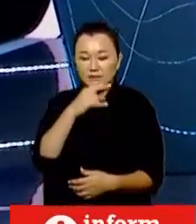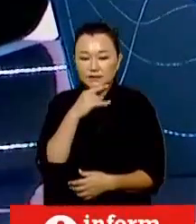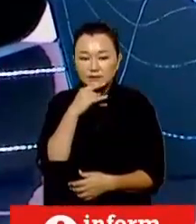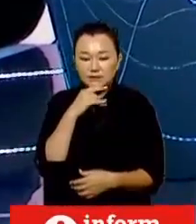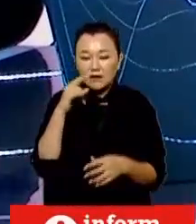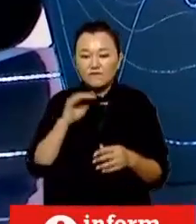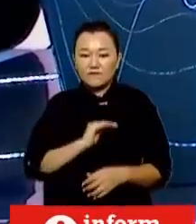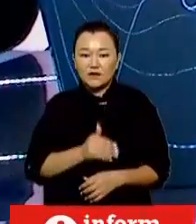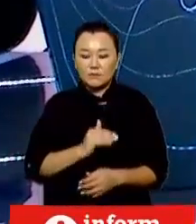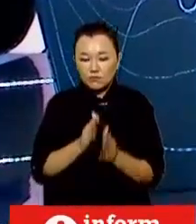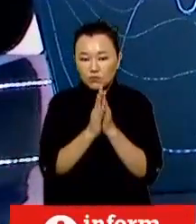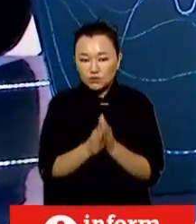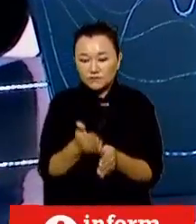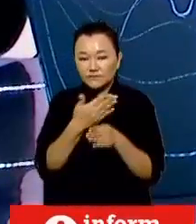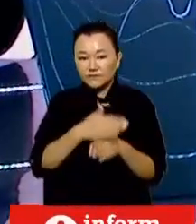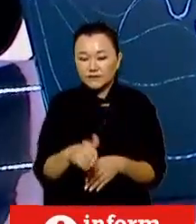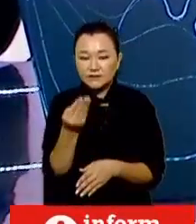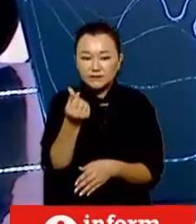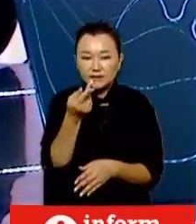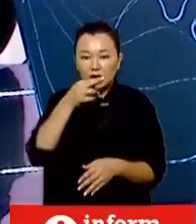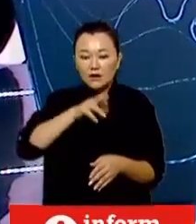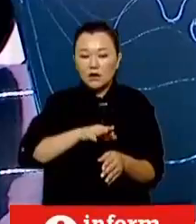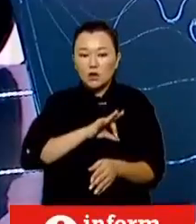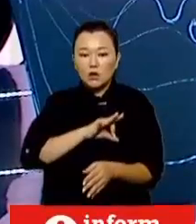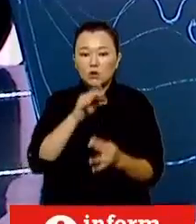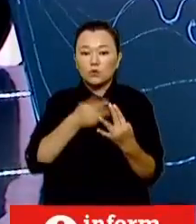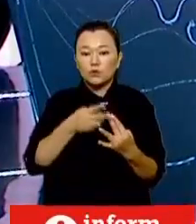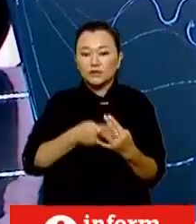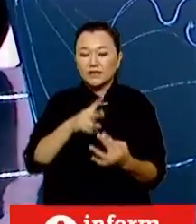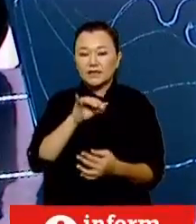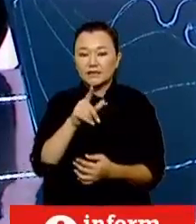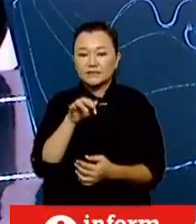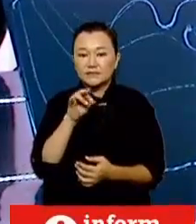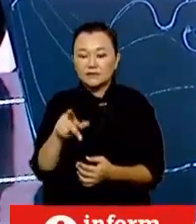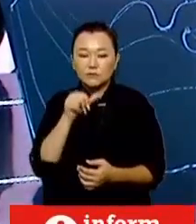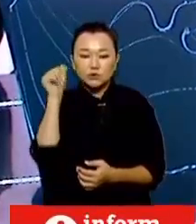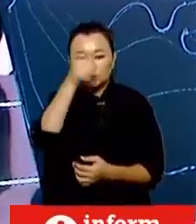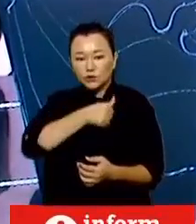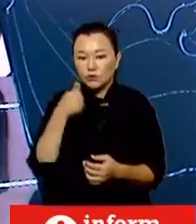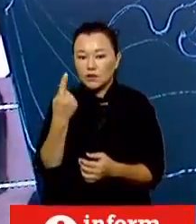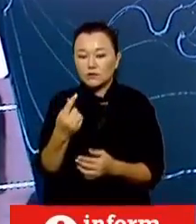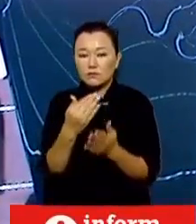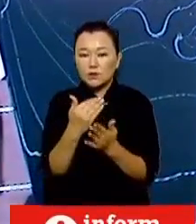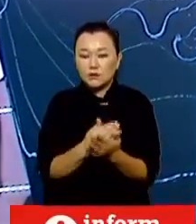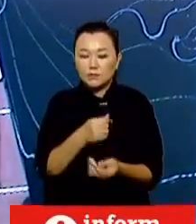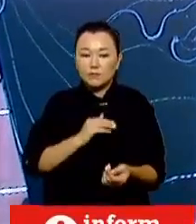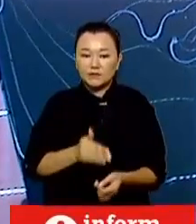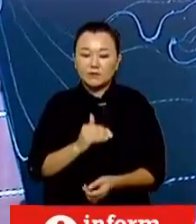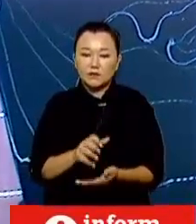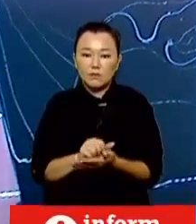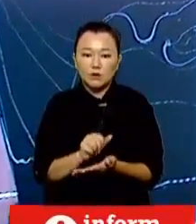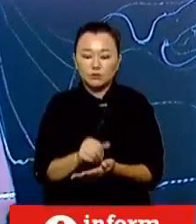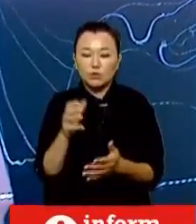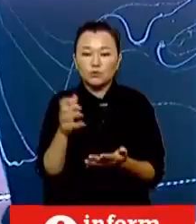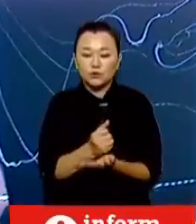Казахстанские фермеры просят выделить средства для льготного лизинга. В прошлом году по одной из программ предпринимателям удалось